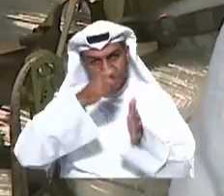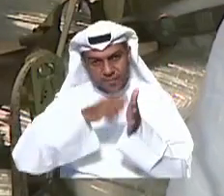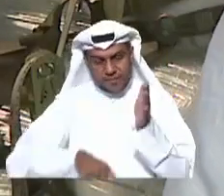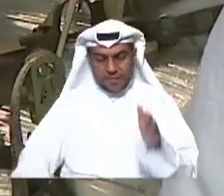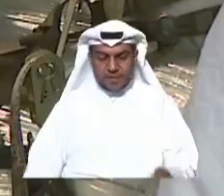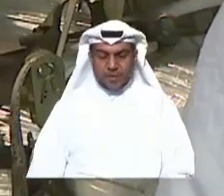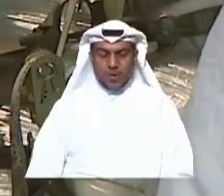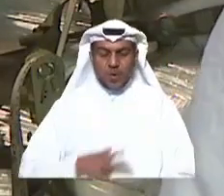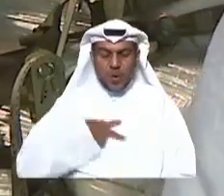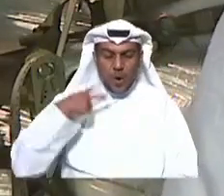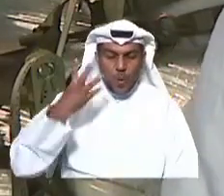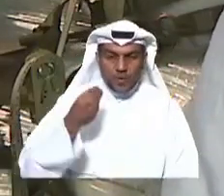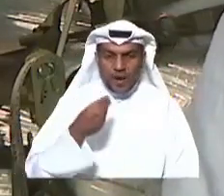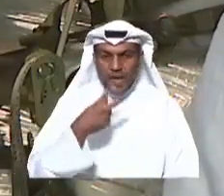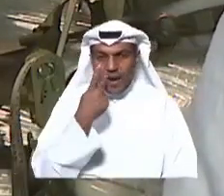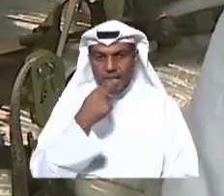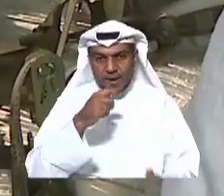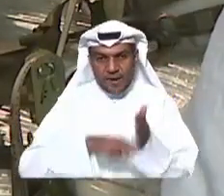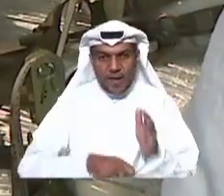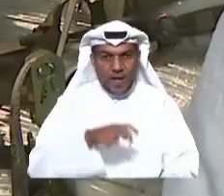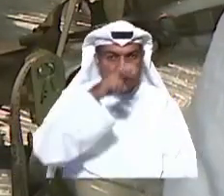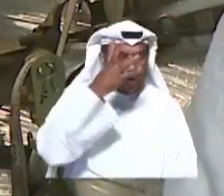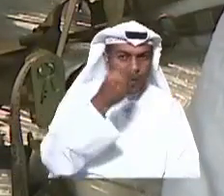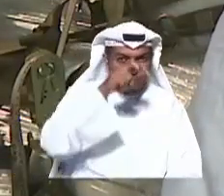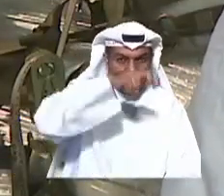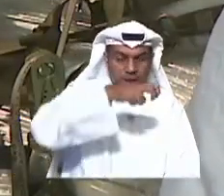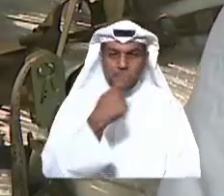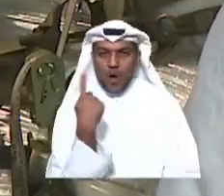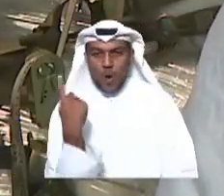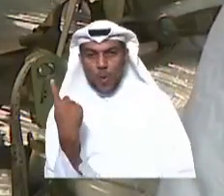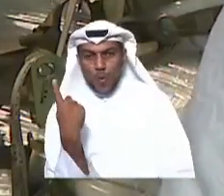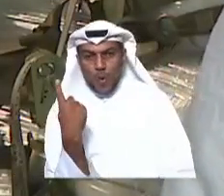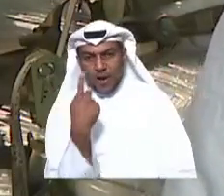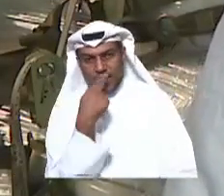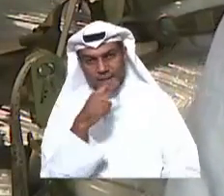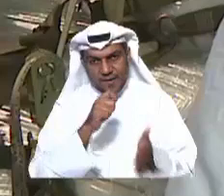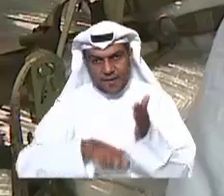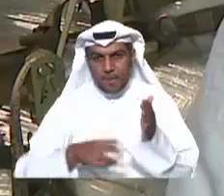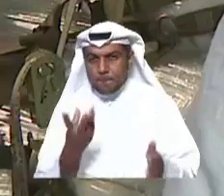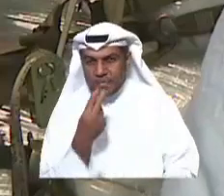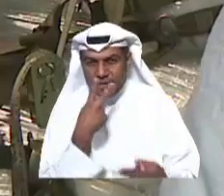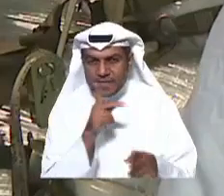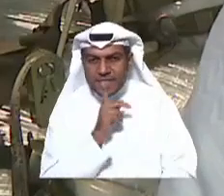الموقر 801 صادر في تاريخ